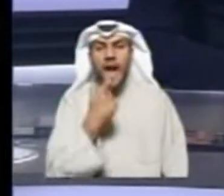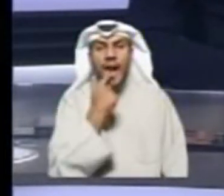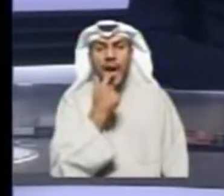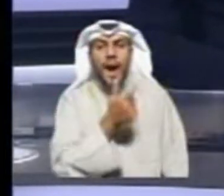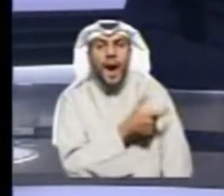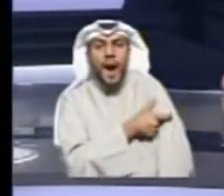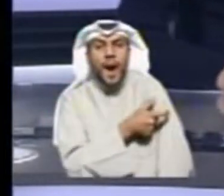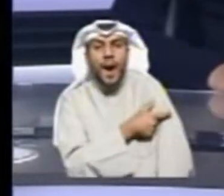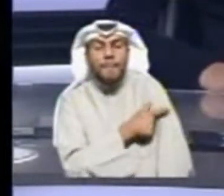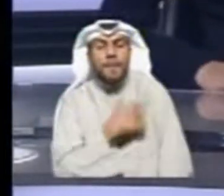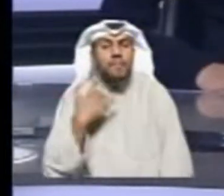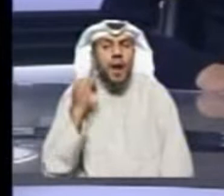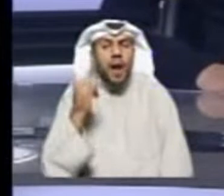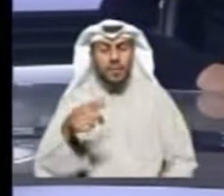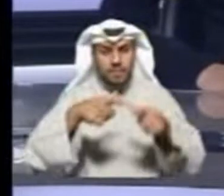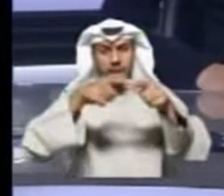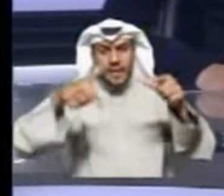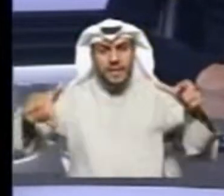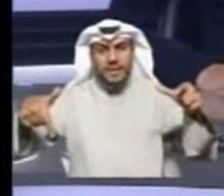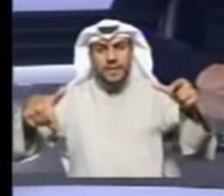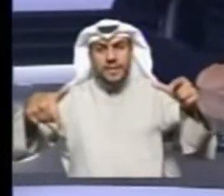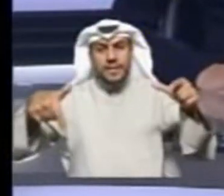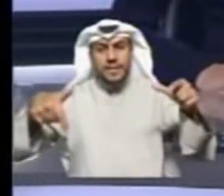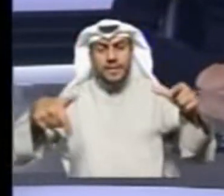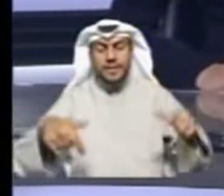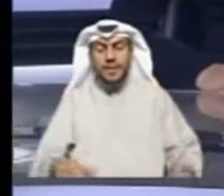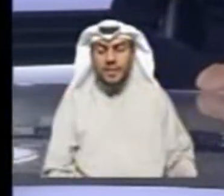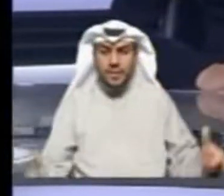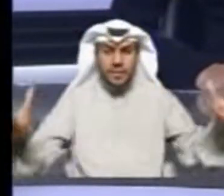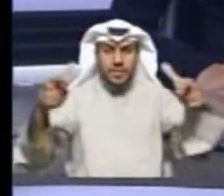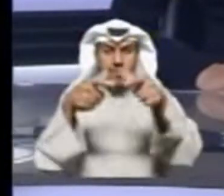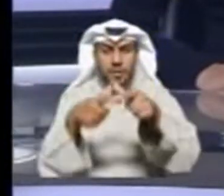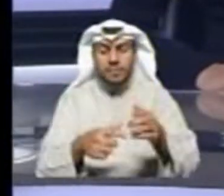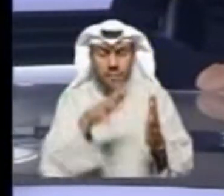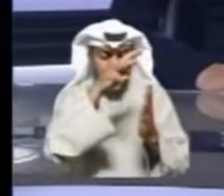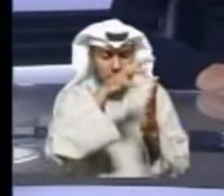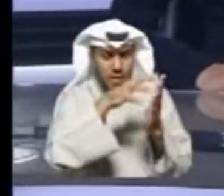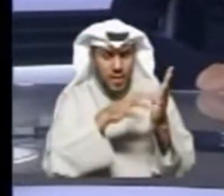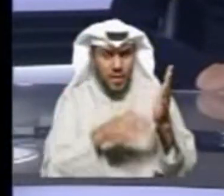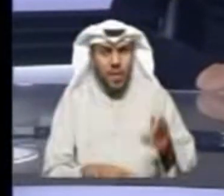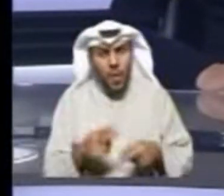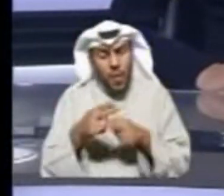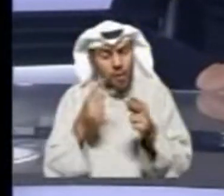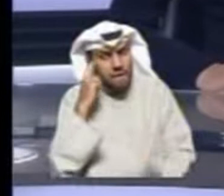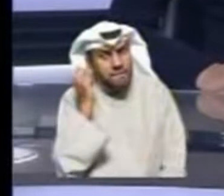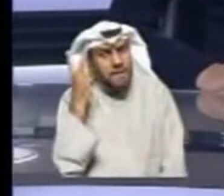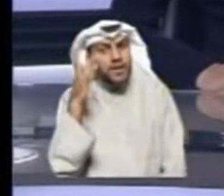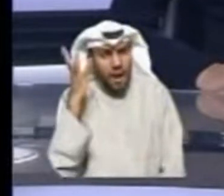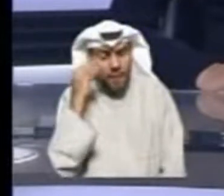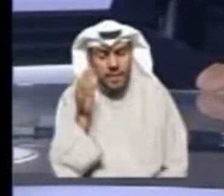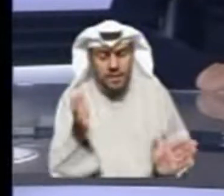الخليج العربية، وكان من أهم توصيات الاجتماع مبادرة الهلال الأحمر الكويتي بإنشاء